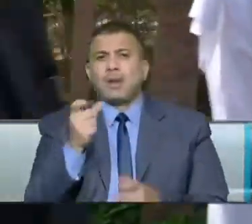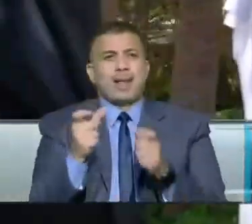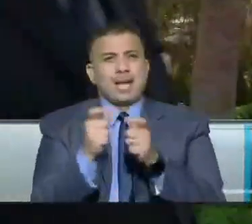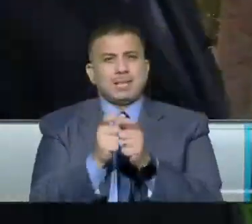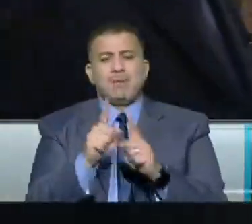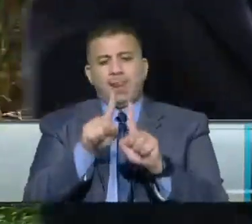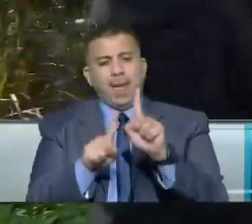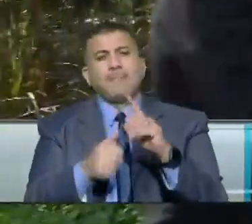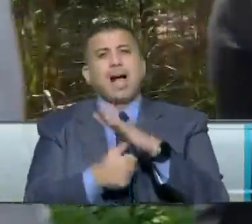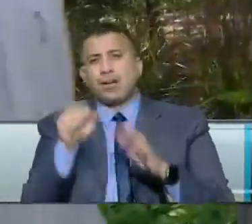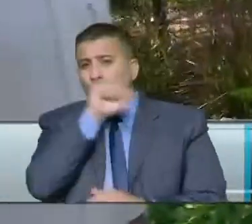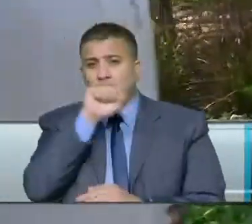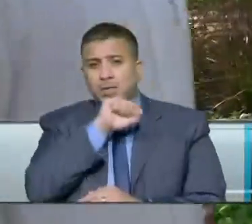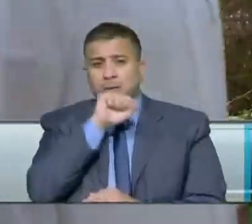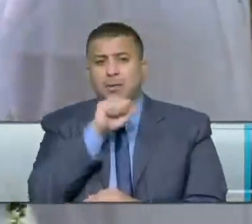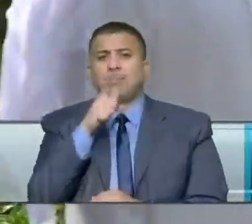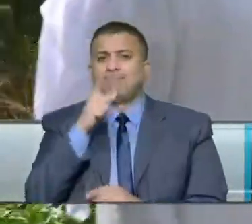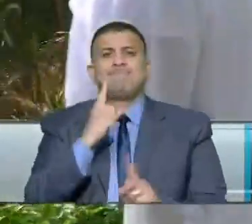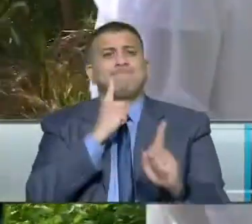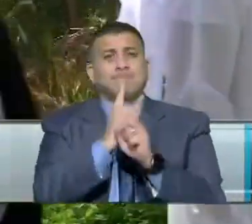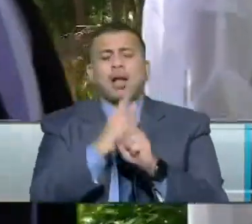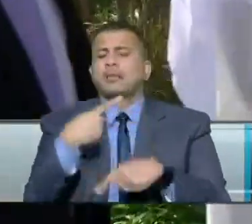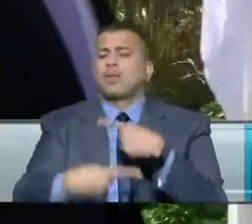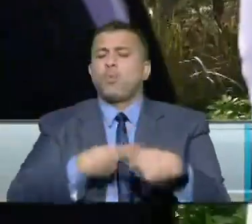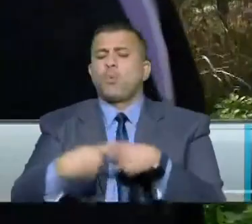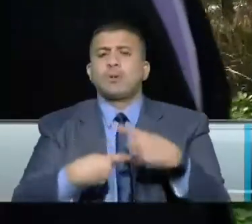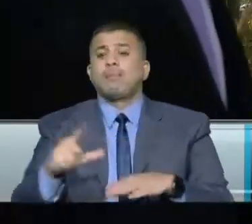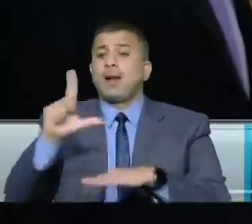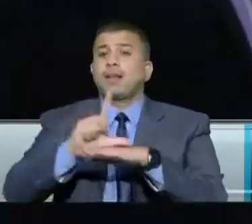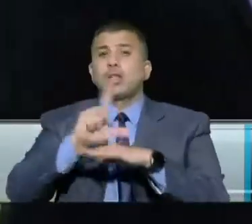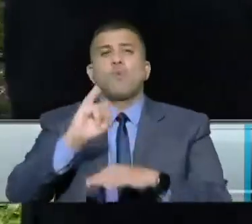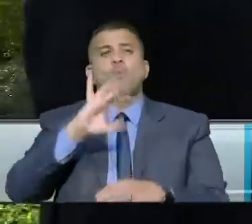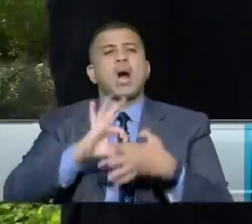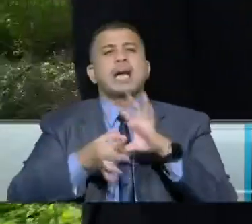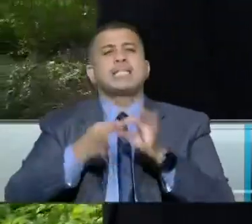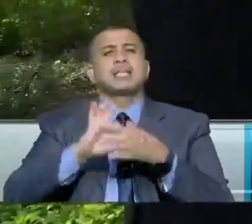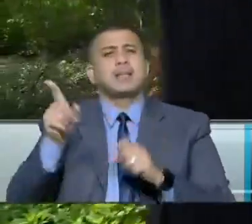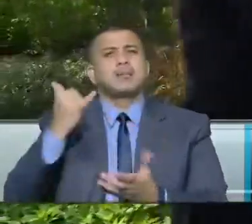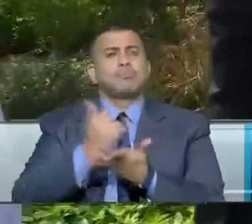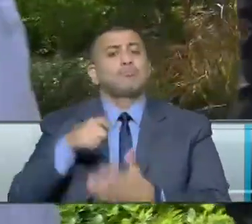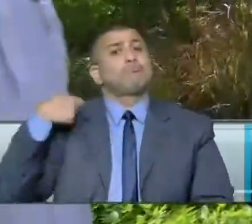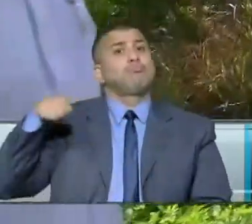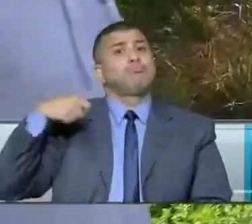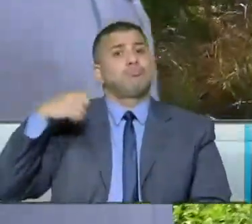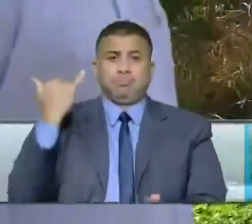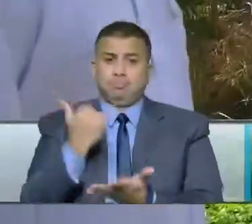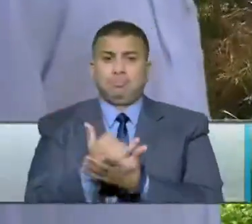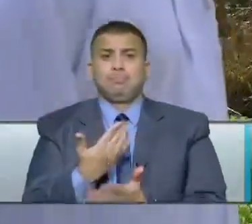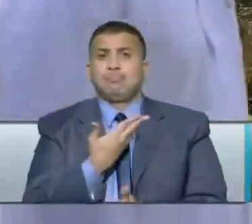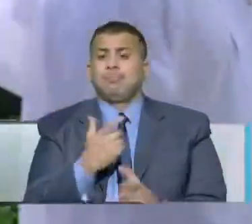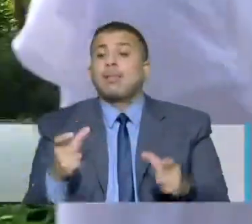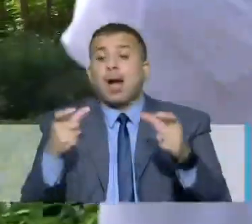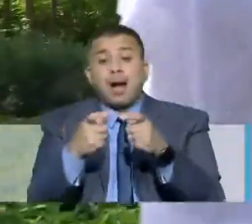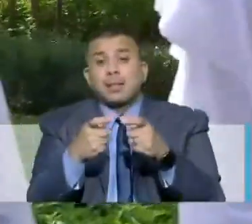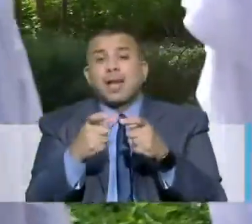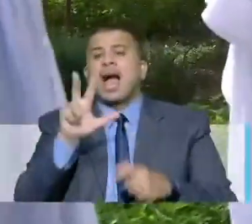القاسمي نائب حاكم الشارقه اللقاء الدوري لقاده المؤسسات التي يتراسها سموه والذي انعقد في